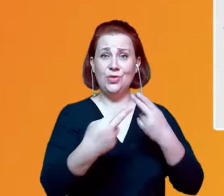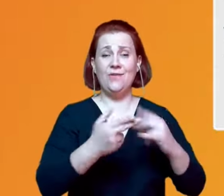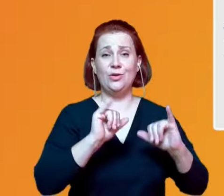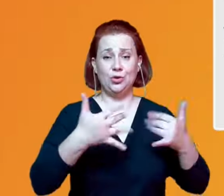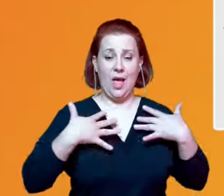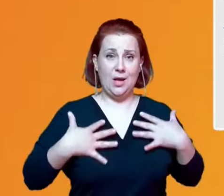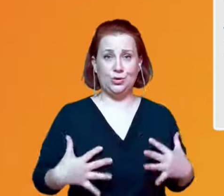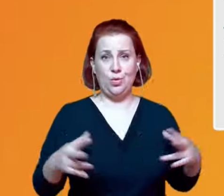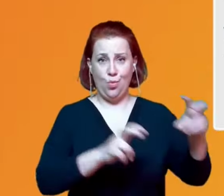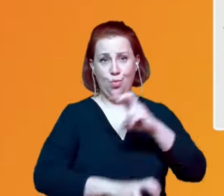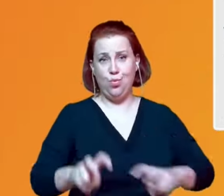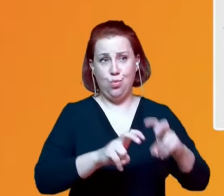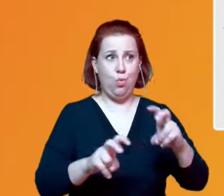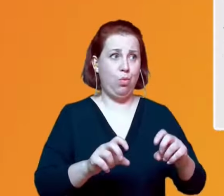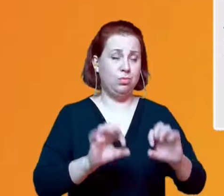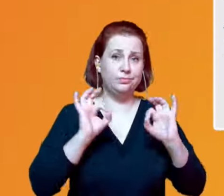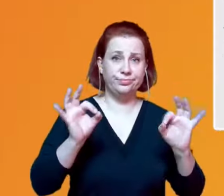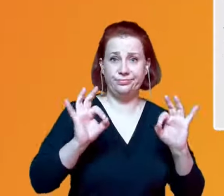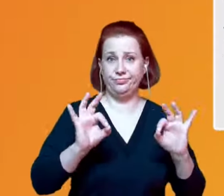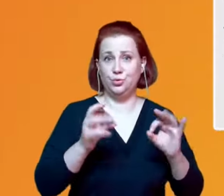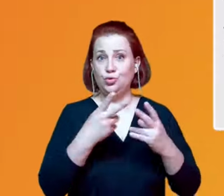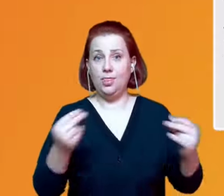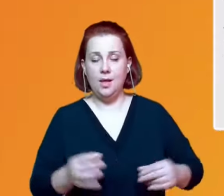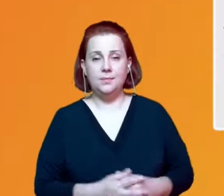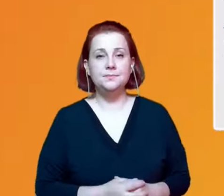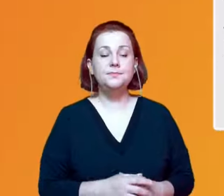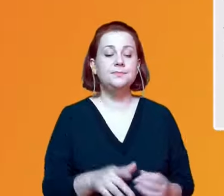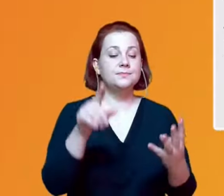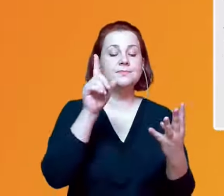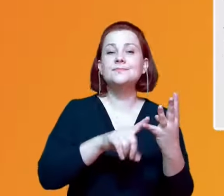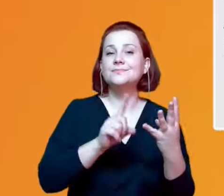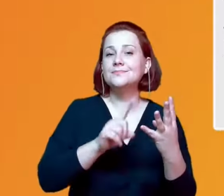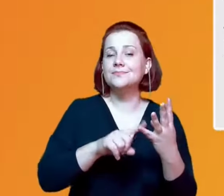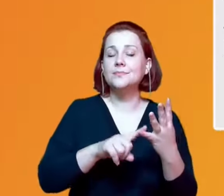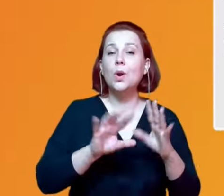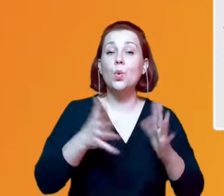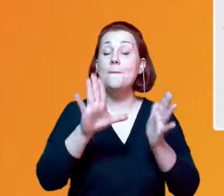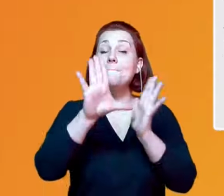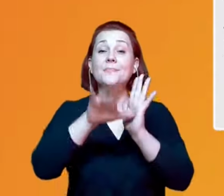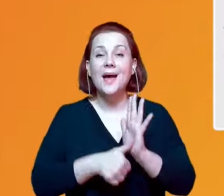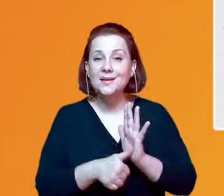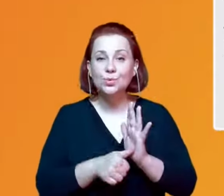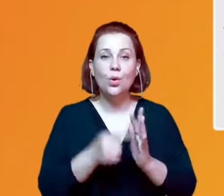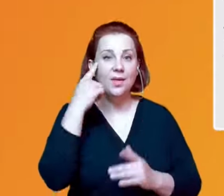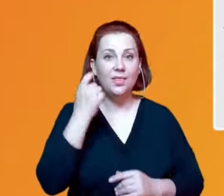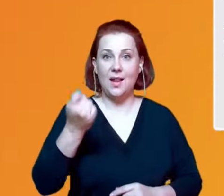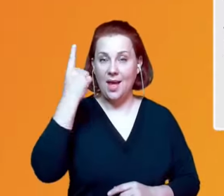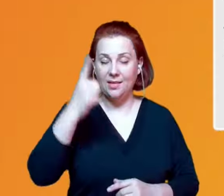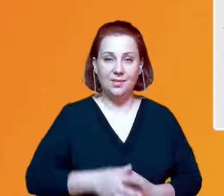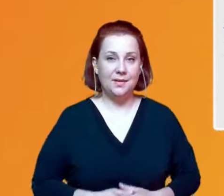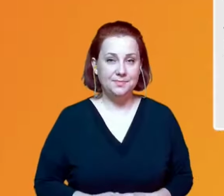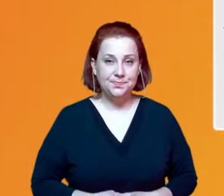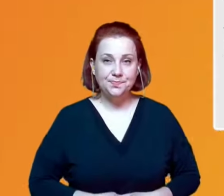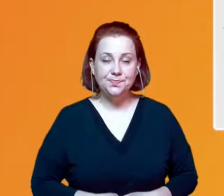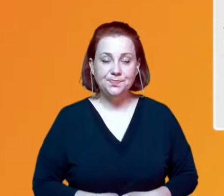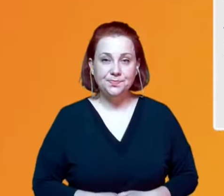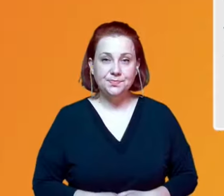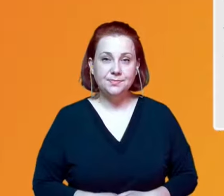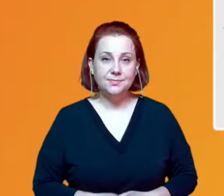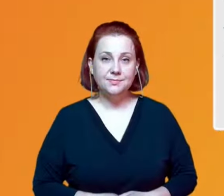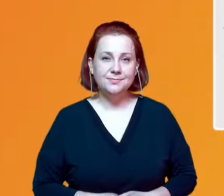danego człowieka. I ostatni komponent to miasta inteligentne. Miasta inteligentne i tutaj, szanowni państwo, zgodnie